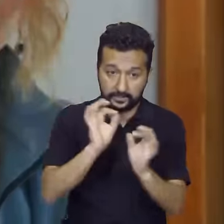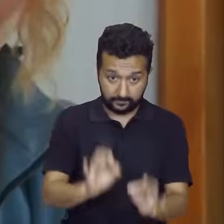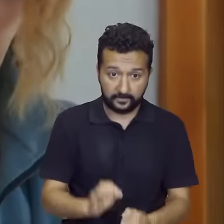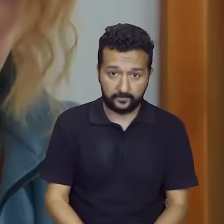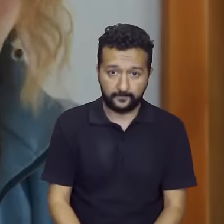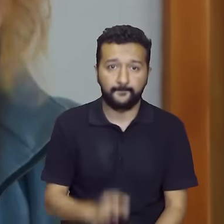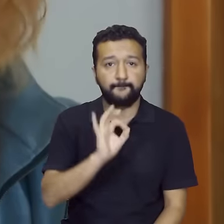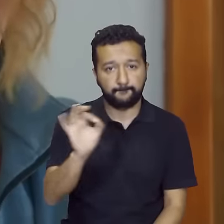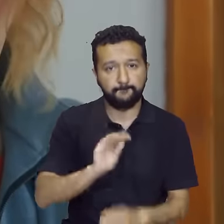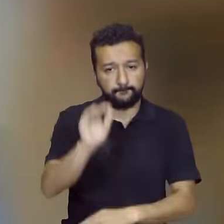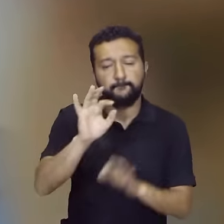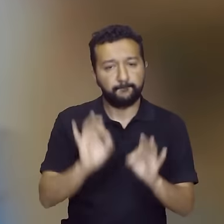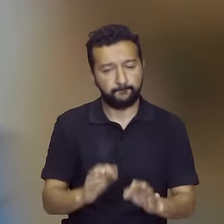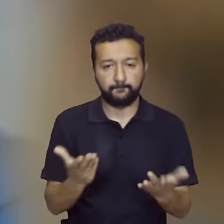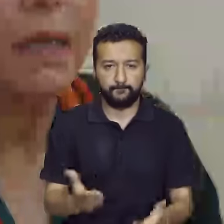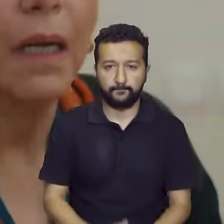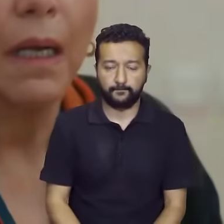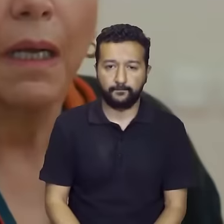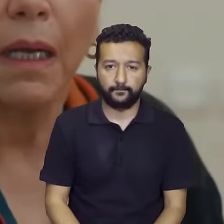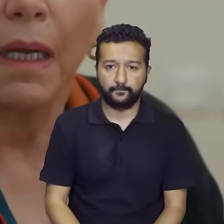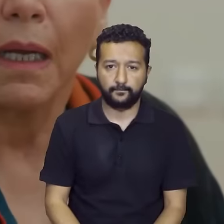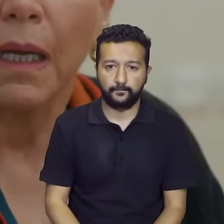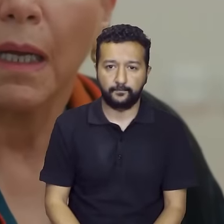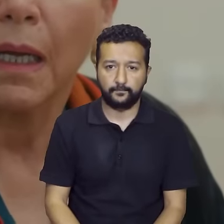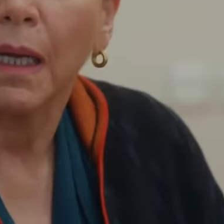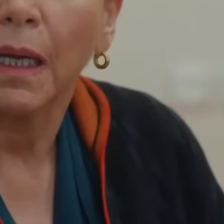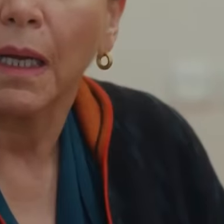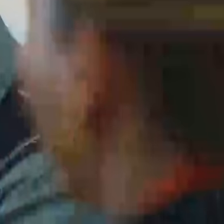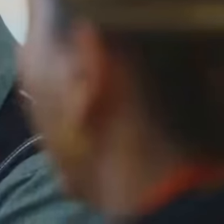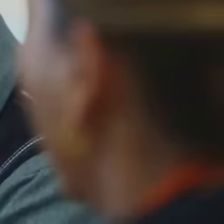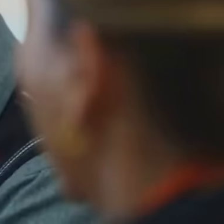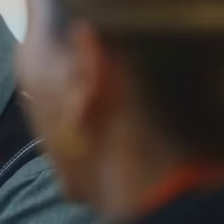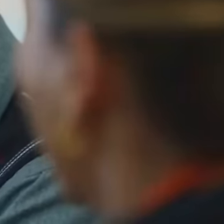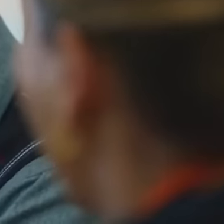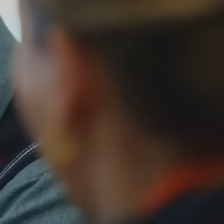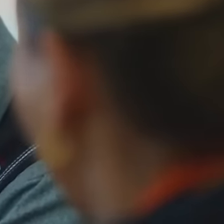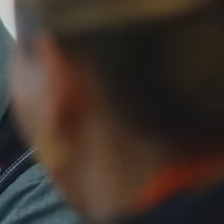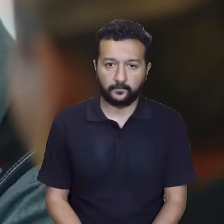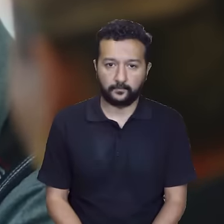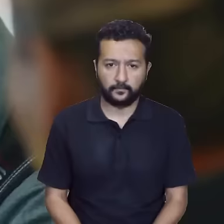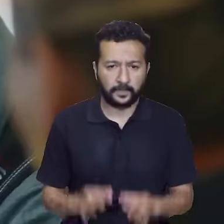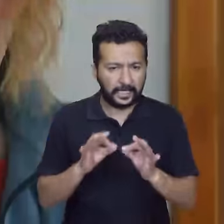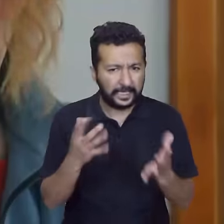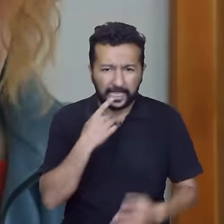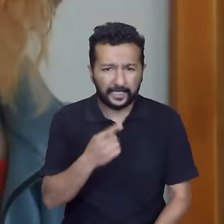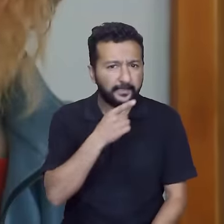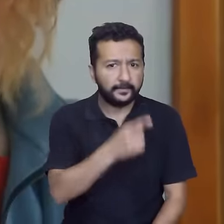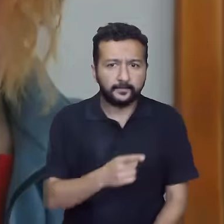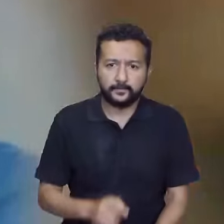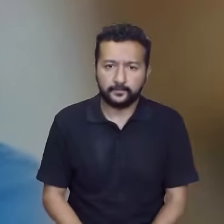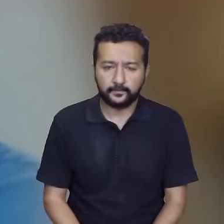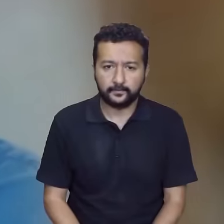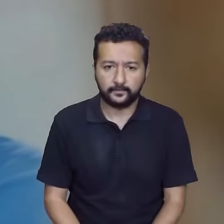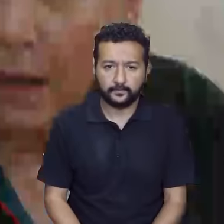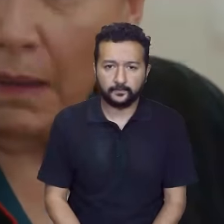Itır'cığım? Evet hayatım. Adile şaşkın Itır'a baktı. Tarık gözlerini kaçırdı. Ne dedi?